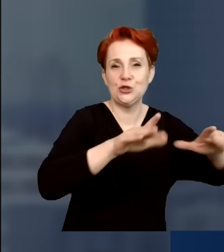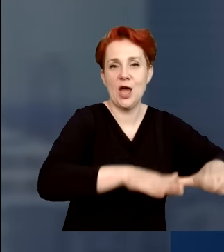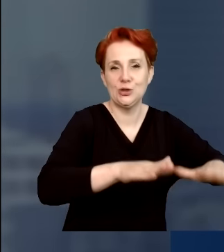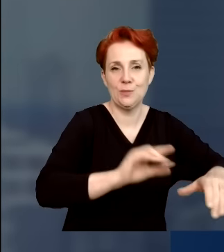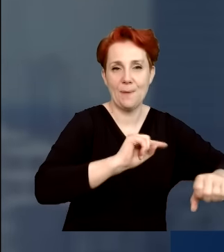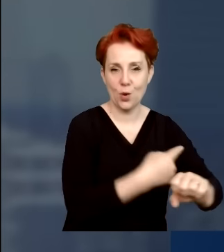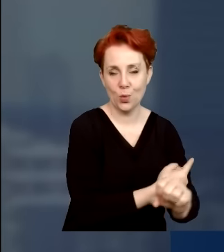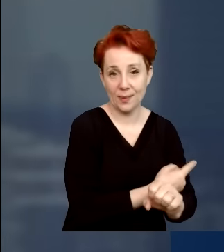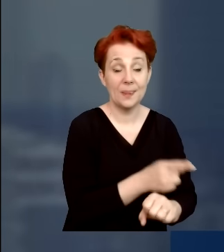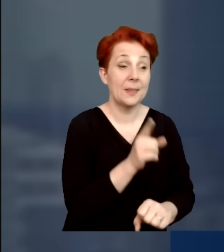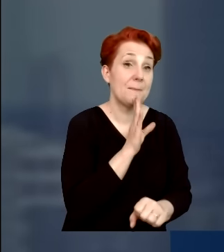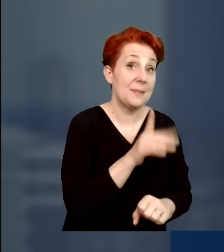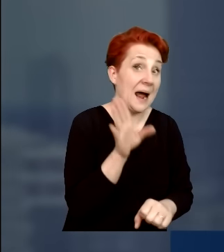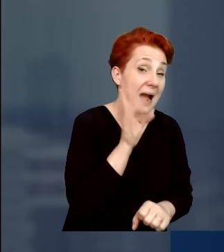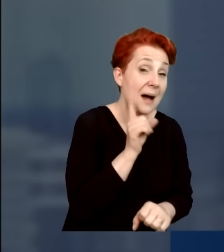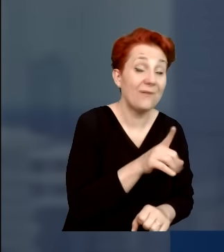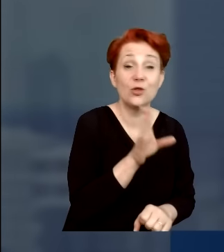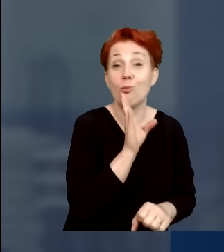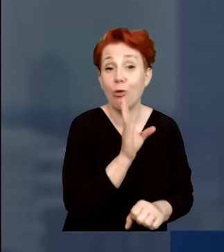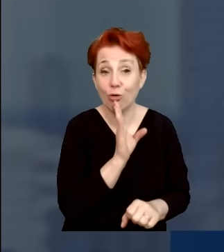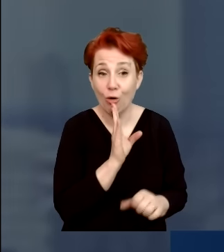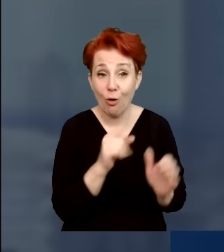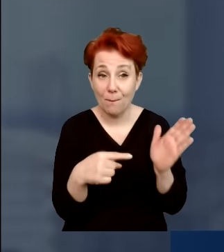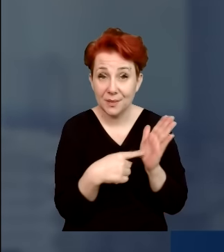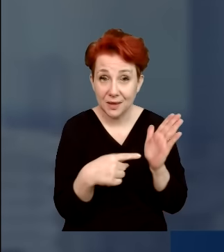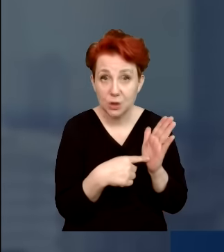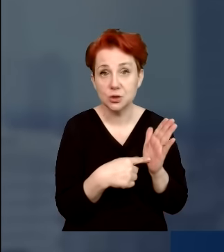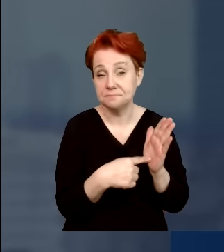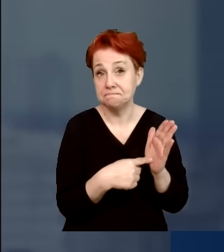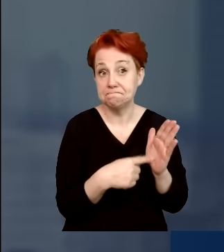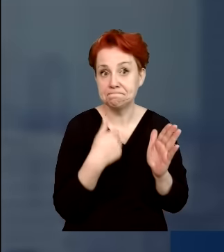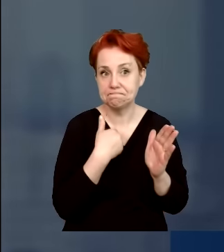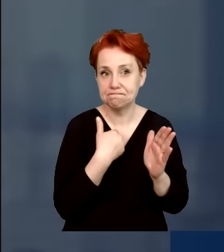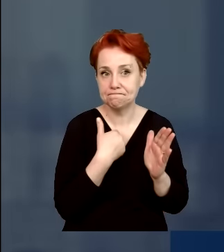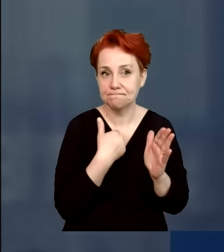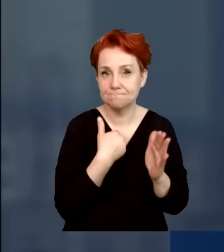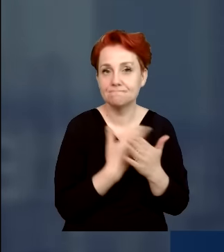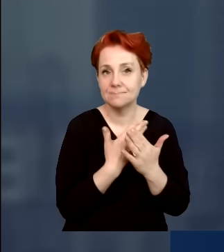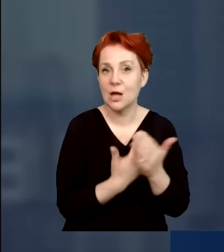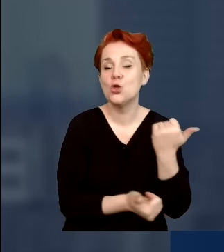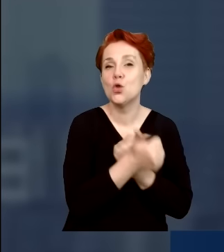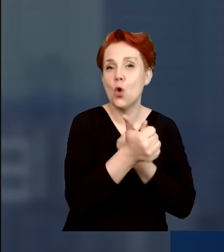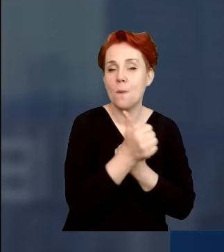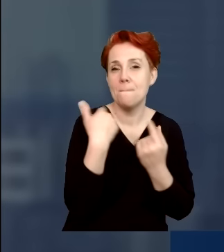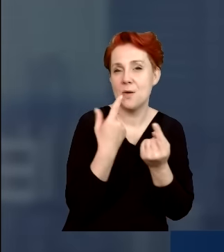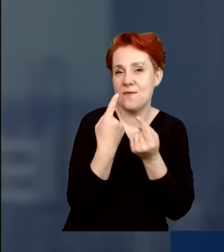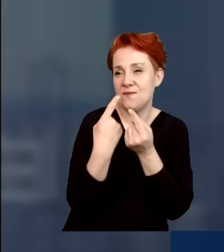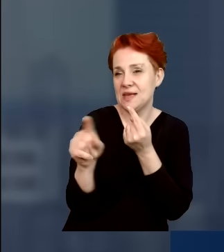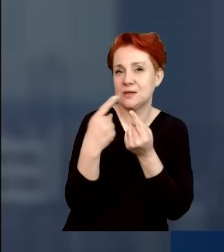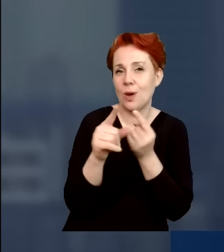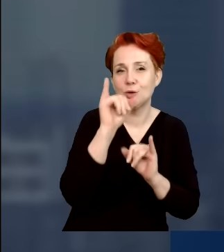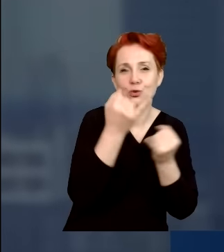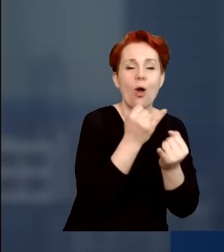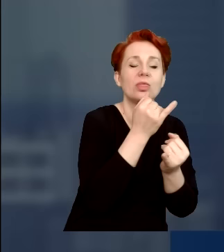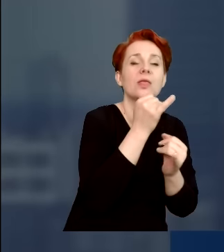ogromne domniemanie prawdopodobieństwa, że tak właśnie było, bo dlatego, że dokumenty były wysyłane bardzo blisko z poczty, bardzo